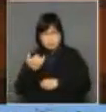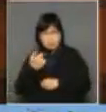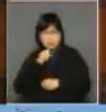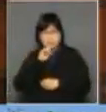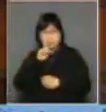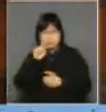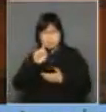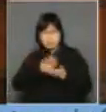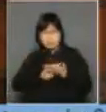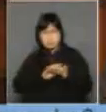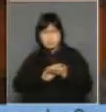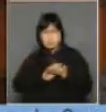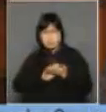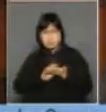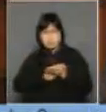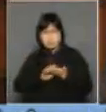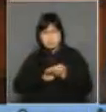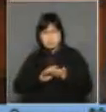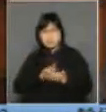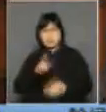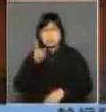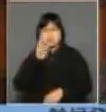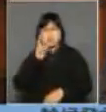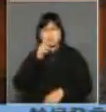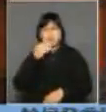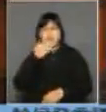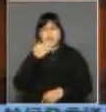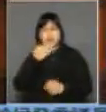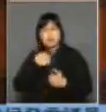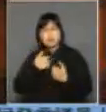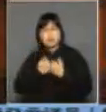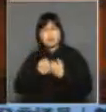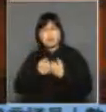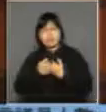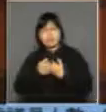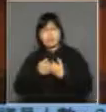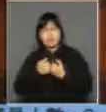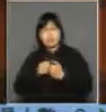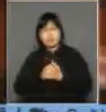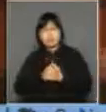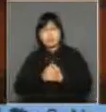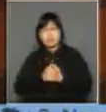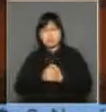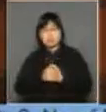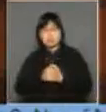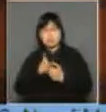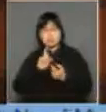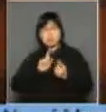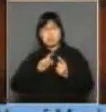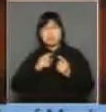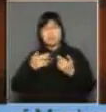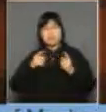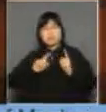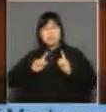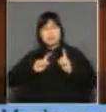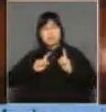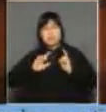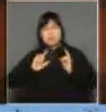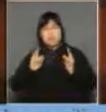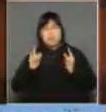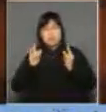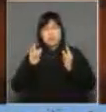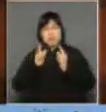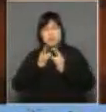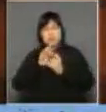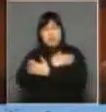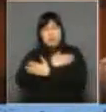事。譬如举例，一个年轻的夫妇是通过一个自由恋爱，互相好深爱